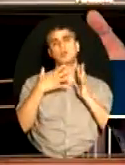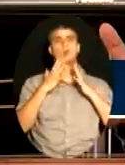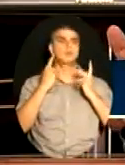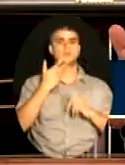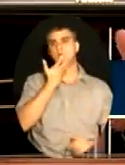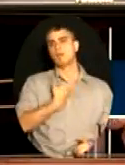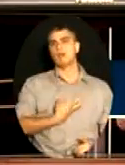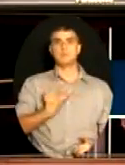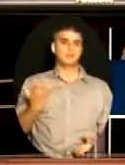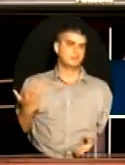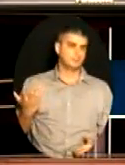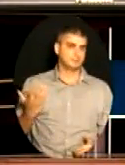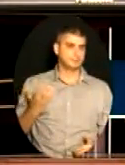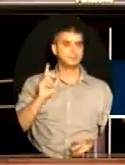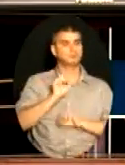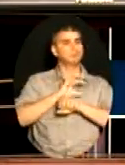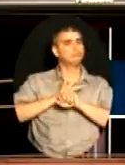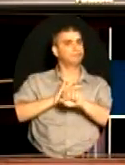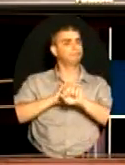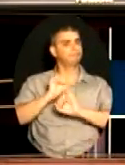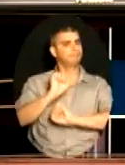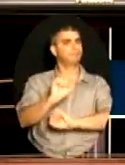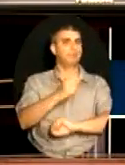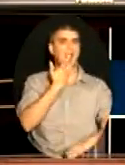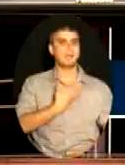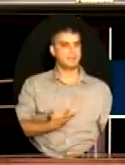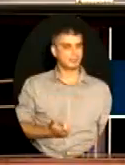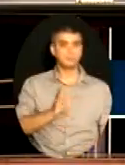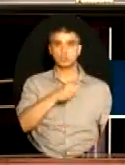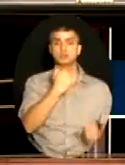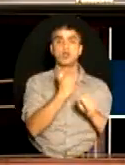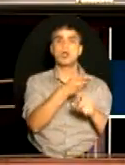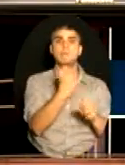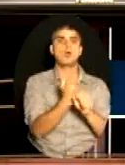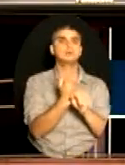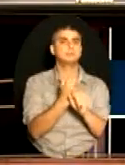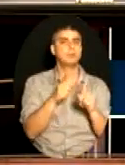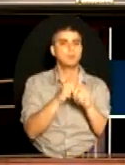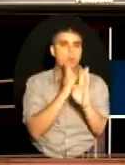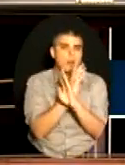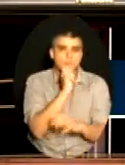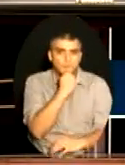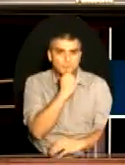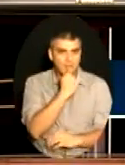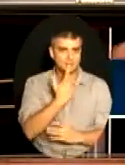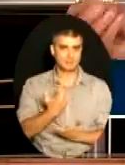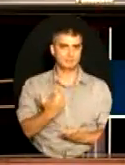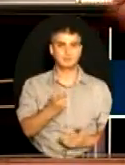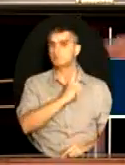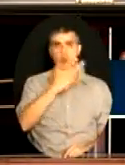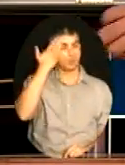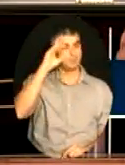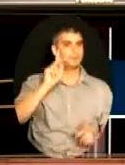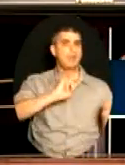לזה רבנים, שיש להם הנהגה. יש להם, הם עושים את הפעולות במחתרת, לא